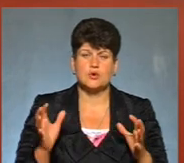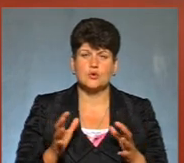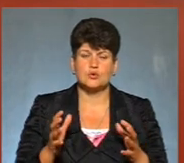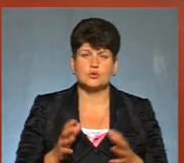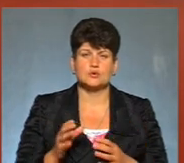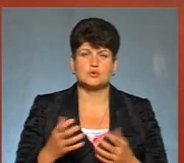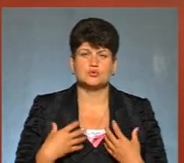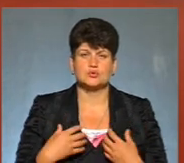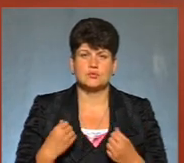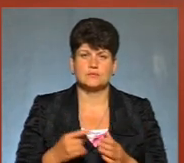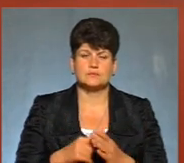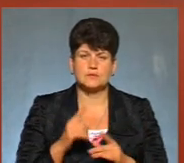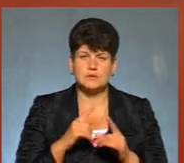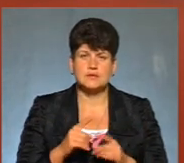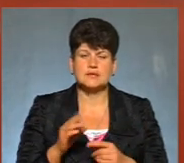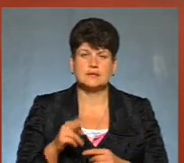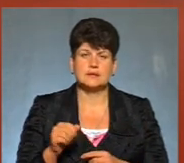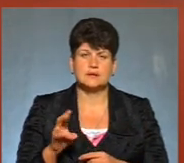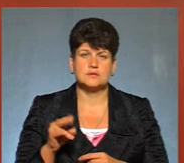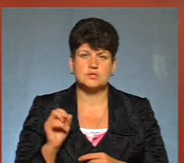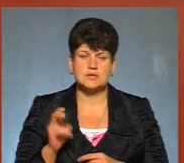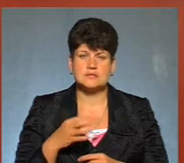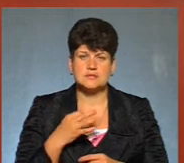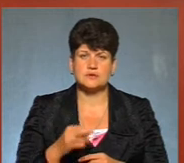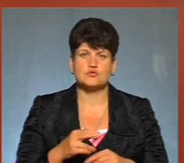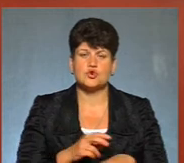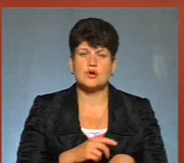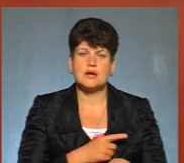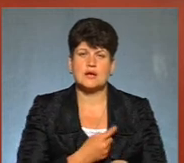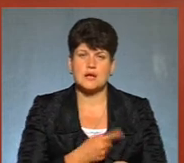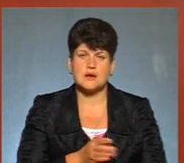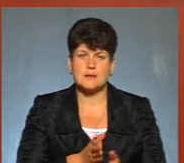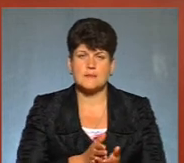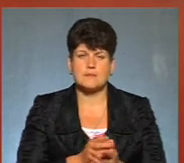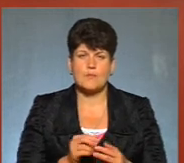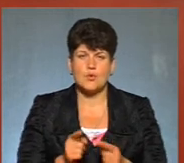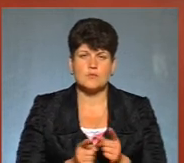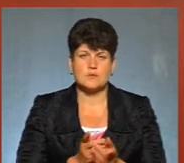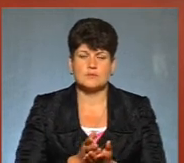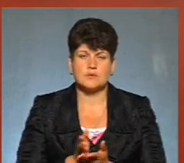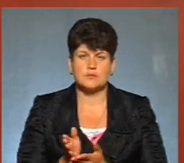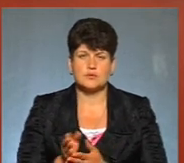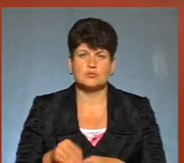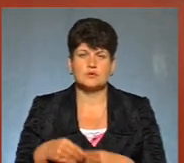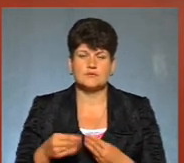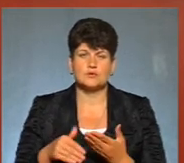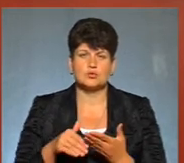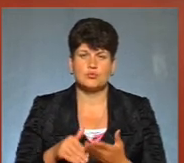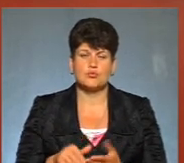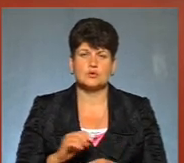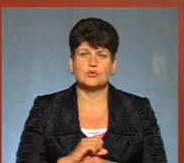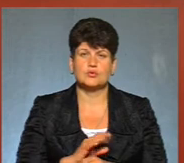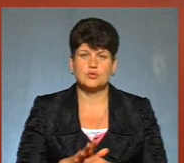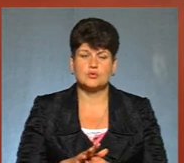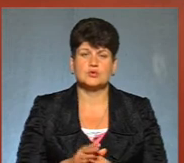Денчак сказав, що лікарні швидкої допомоги будуть повністю перепрофільовувати у заклад, який надаватиме допомогу хворим на коронавірус,